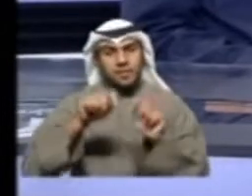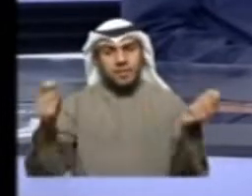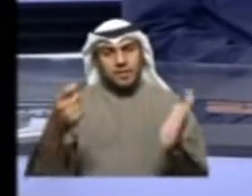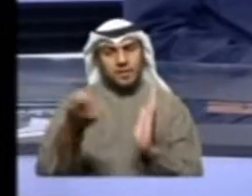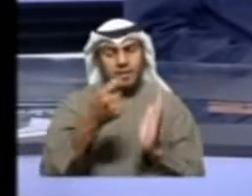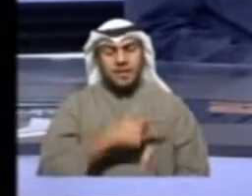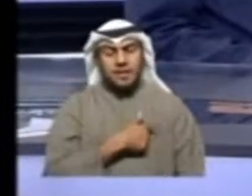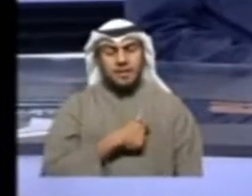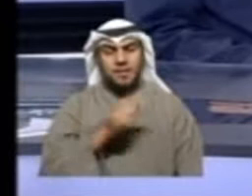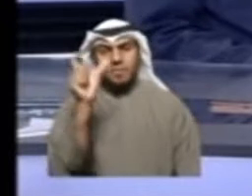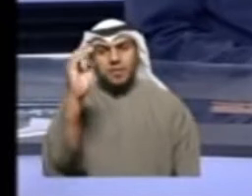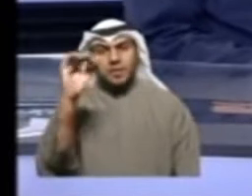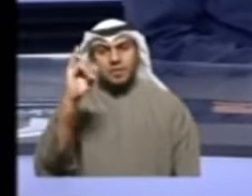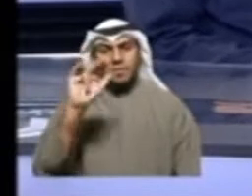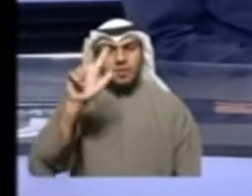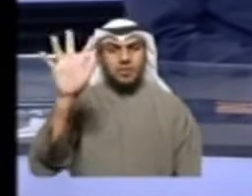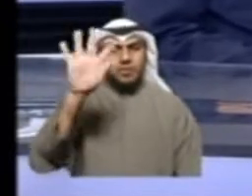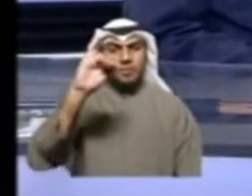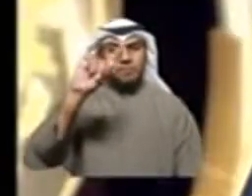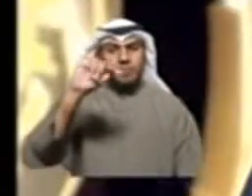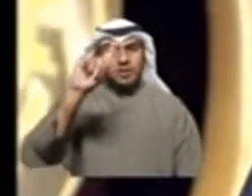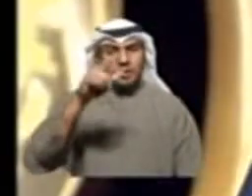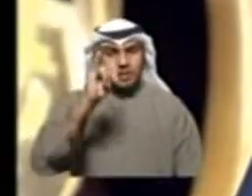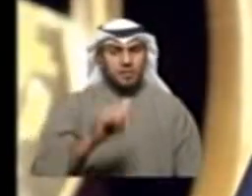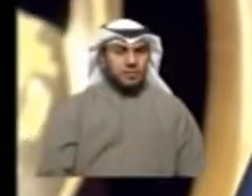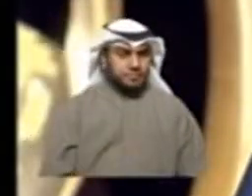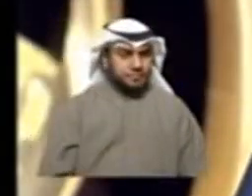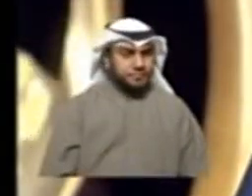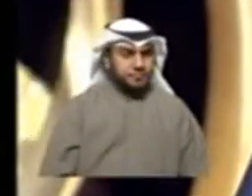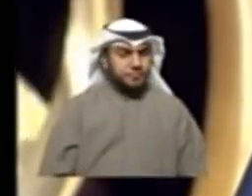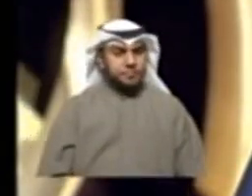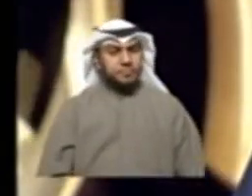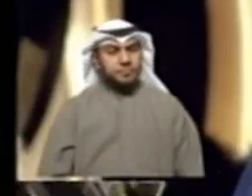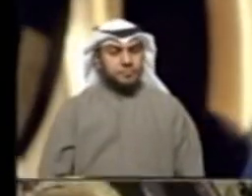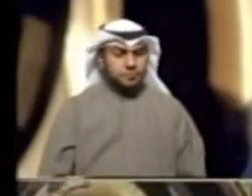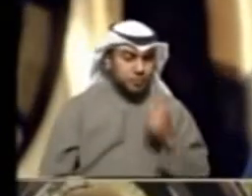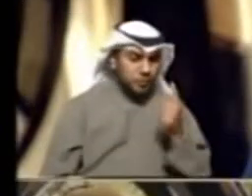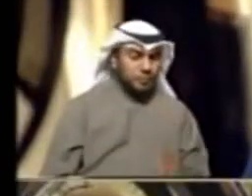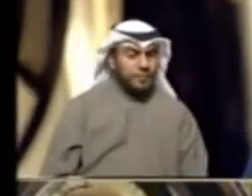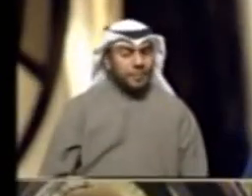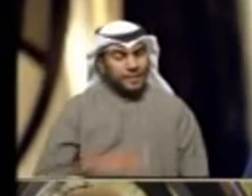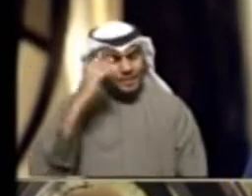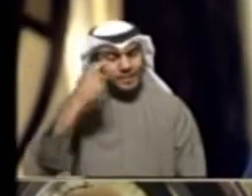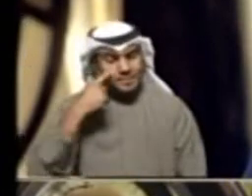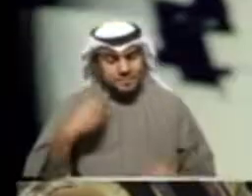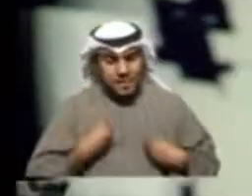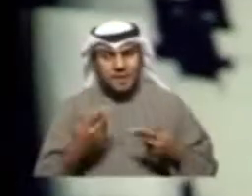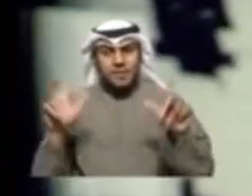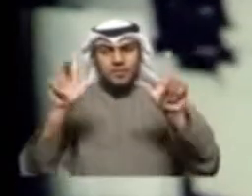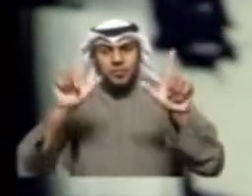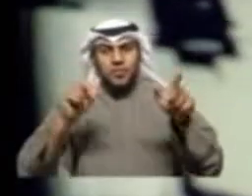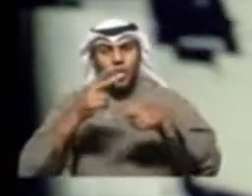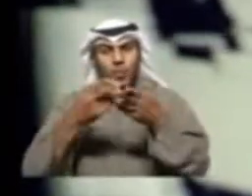الشمري. أستاذ نجم، مساء الخير، حياك الله ويانا في هذا المؤتمر، مؤتمر إعادة